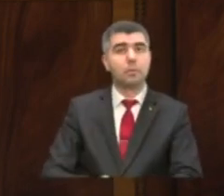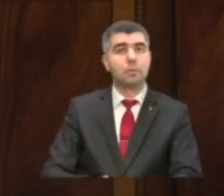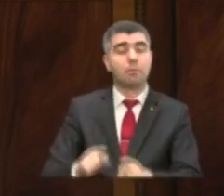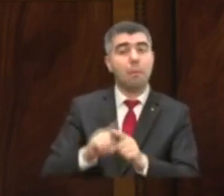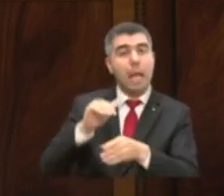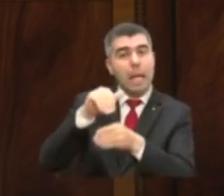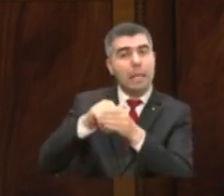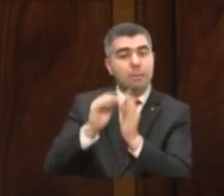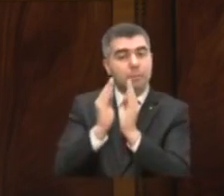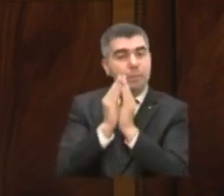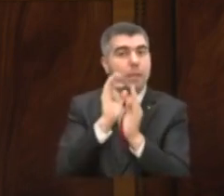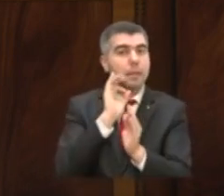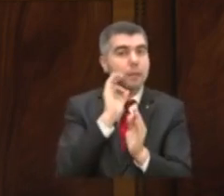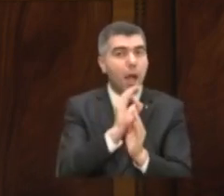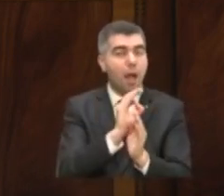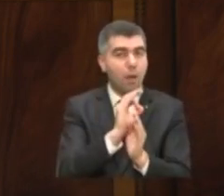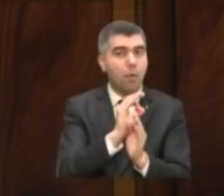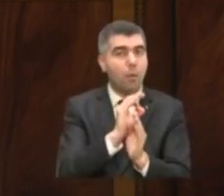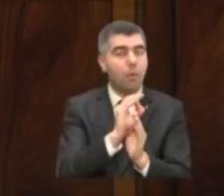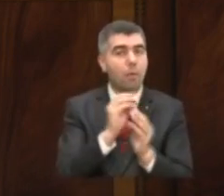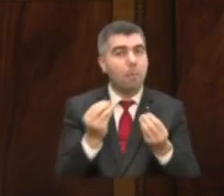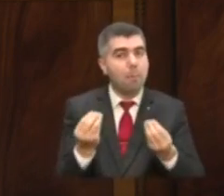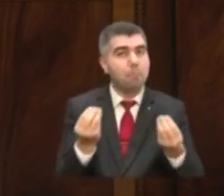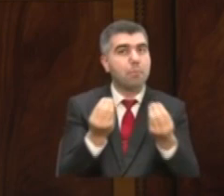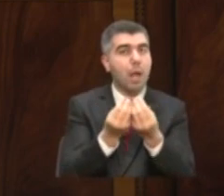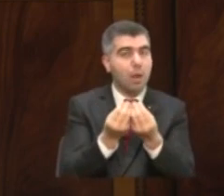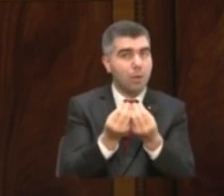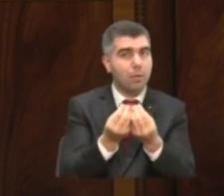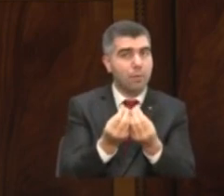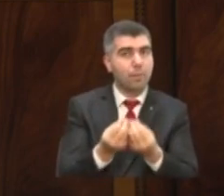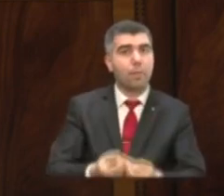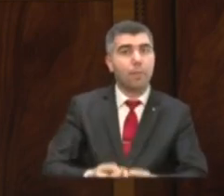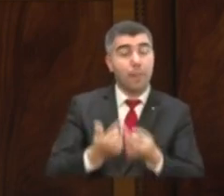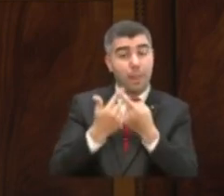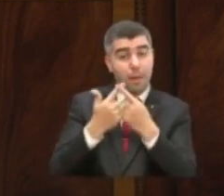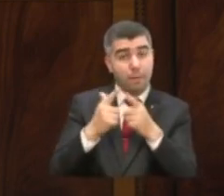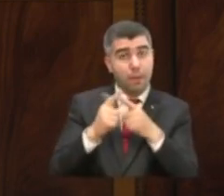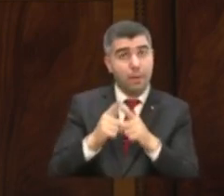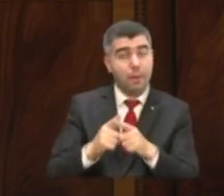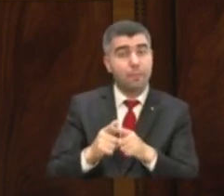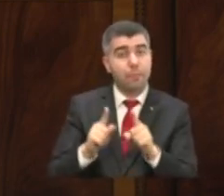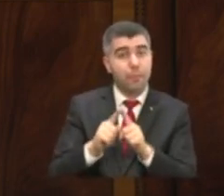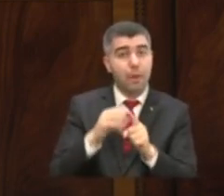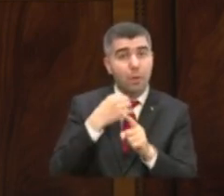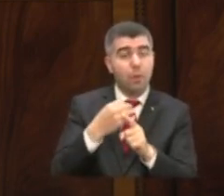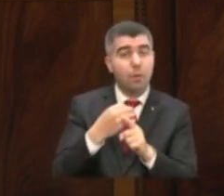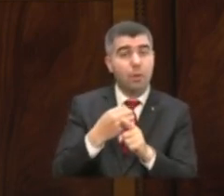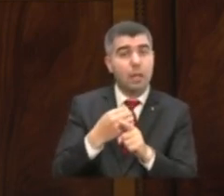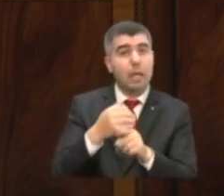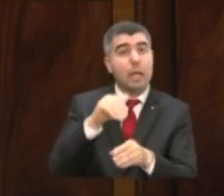الذي يقود الحكومة وجزء كبير من الأحزاب المكونة الأغلبية، يمكن لكم أن تمروا من تمرين صناديق